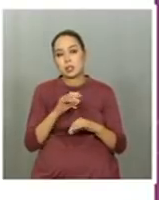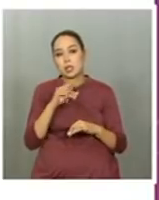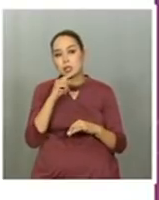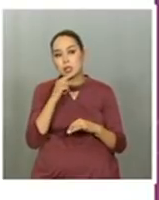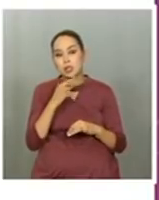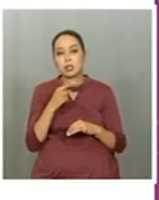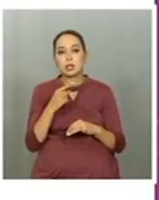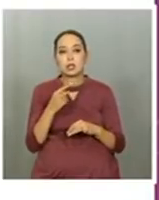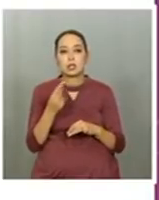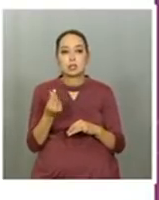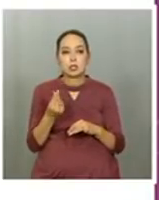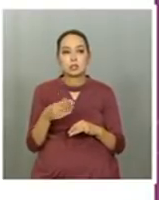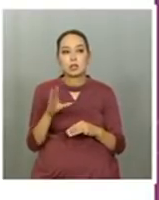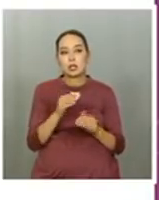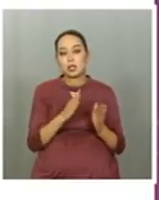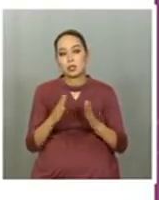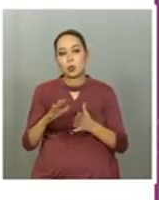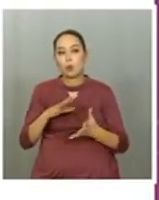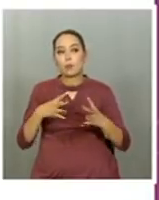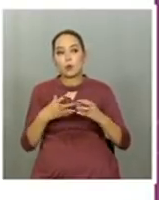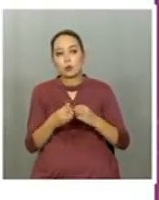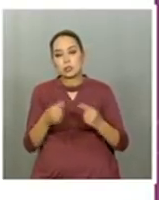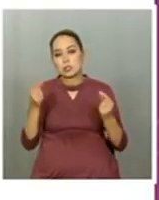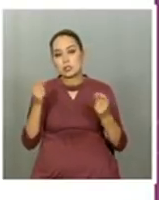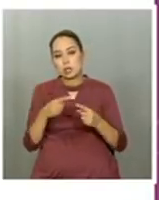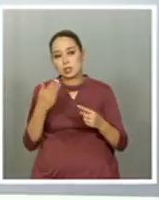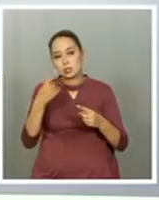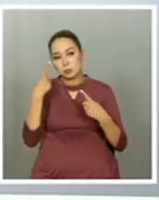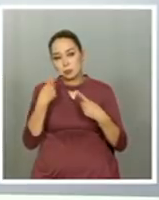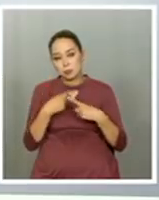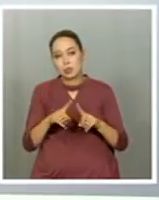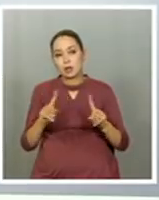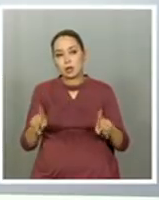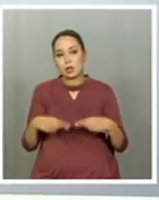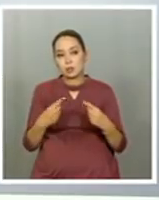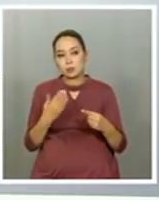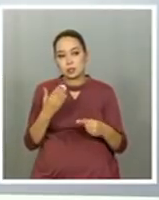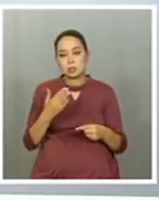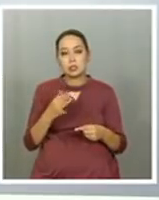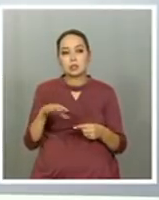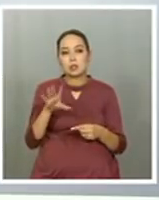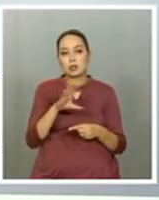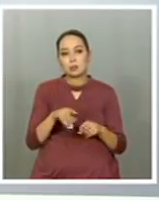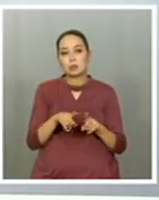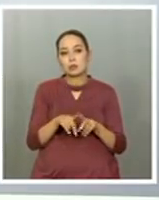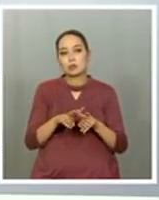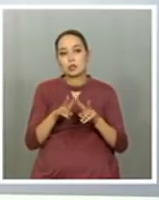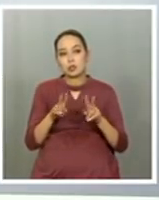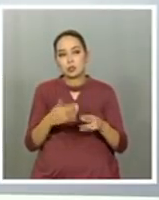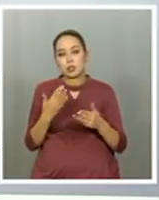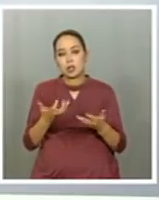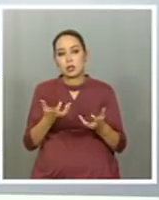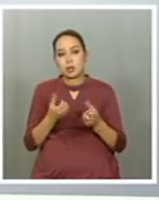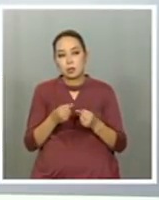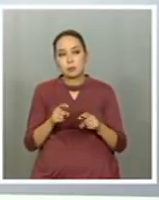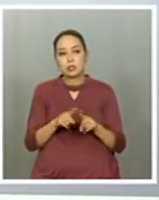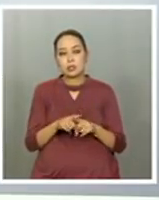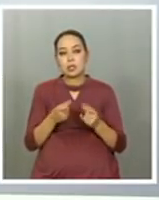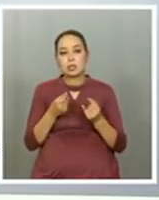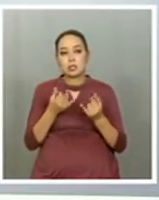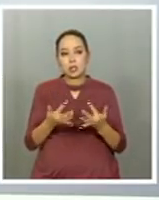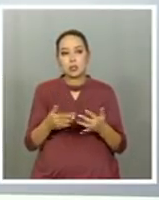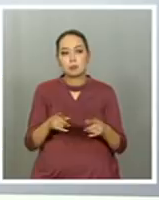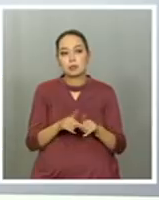экономиканы реттеу бойынша сәйкес механизмдерді қалыптастыру мен шаралардың тұтас кешенін қабылдайтын жалпы талап